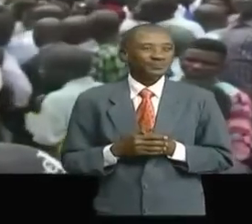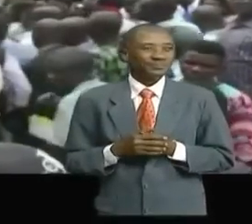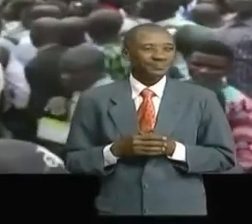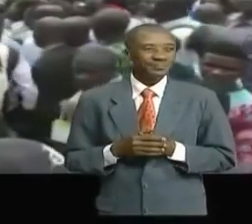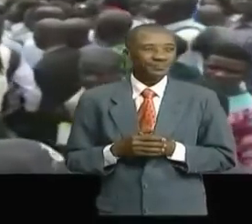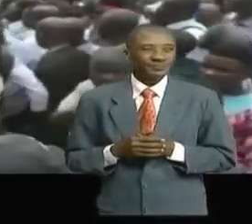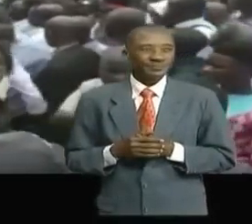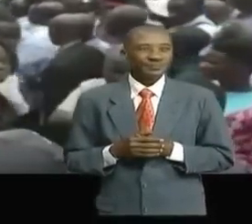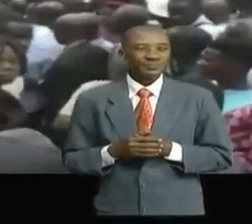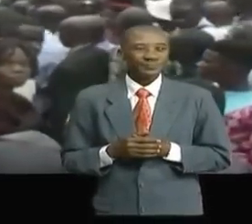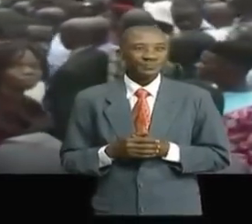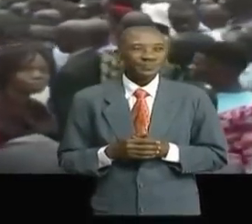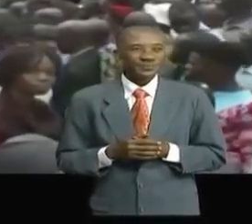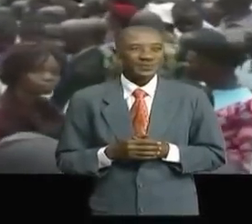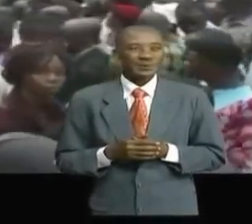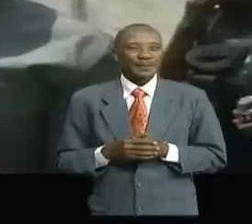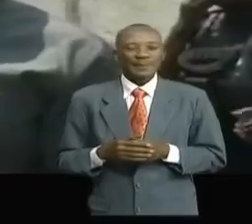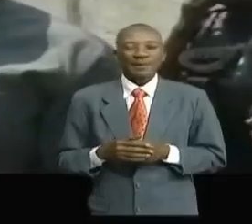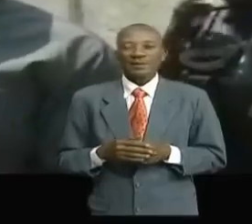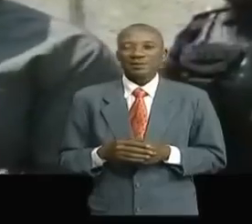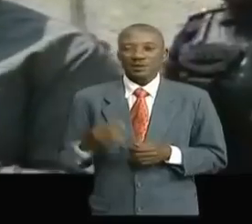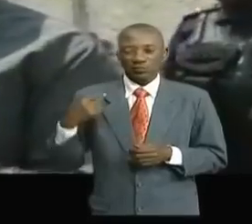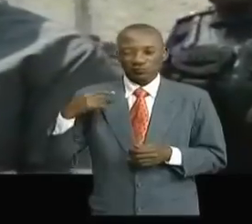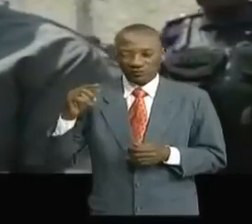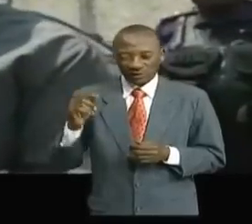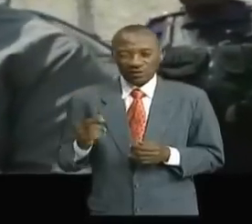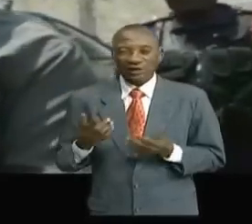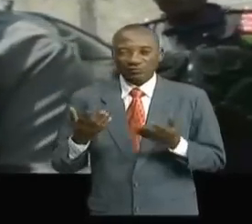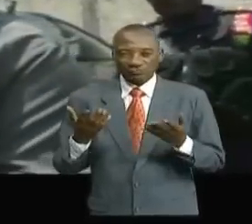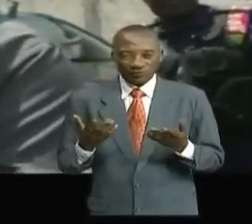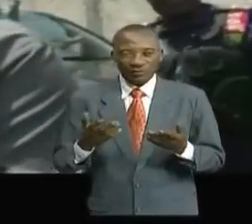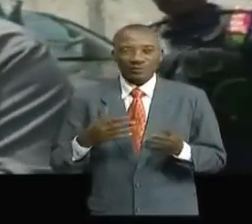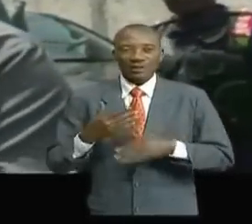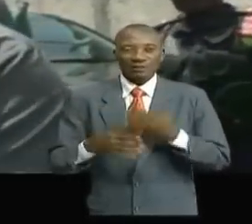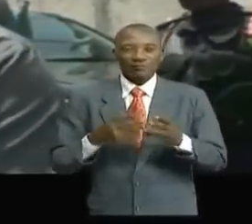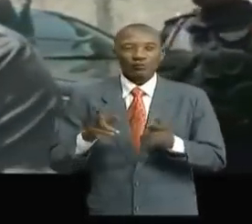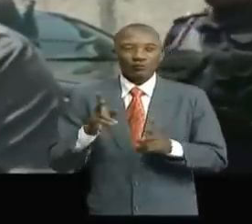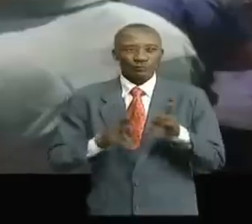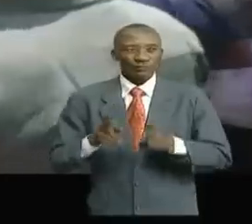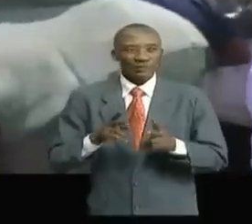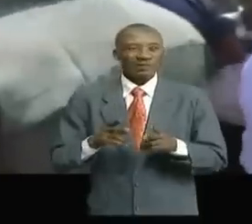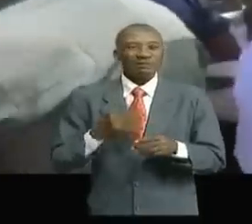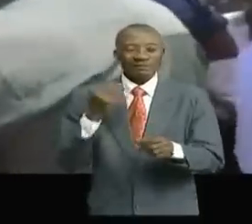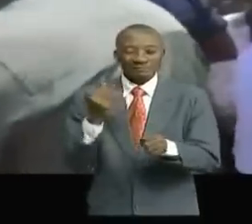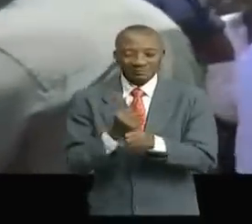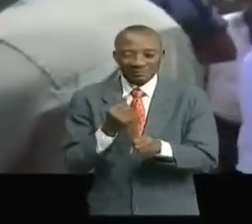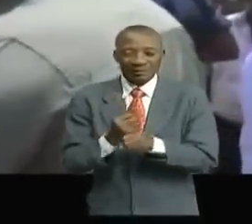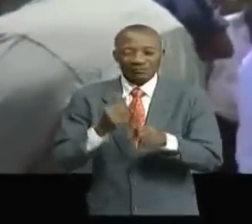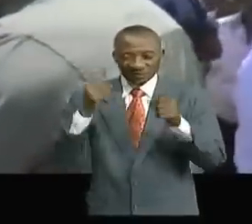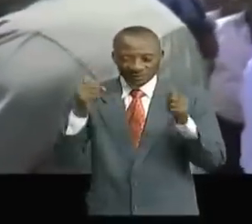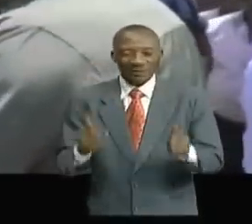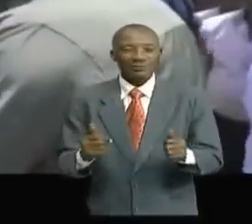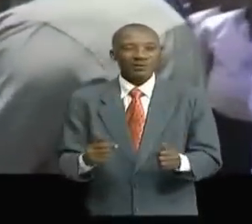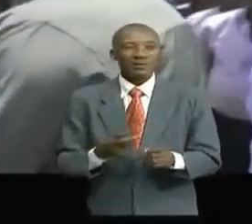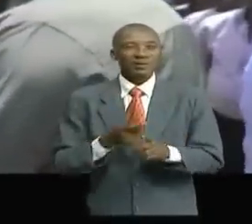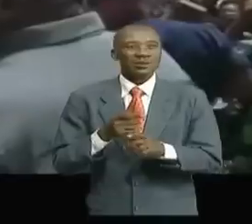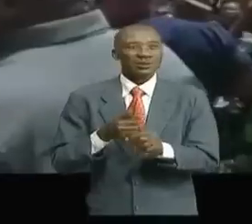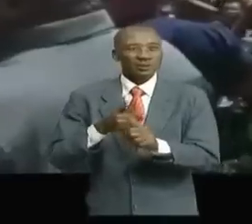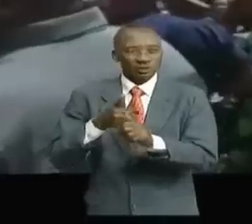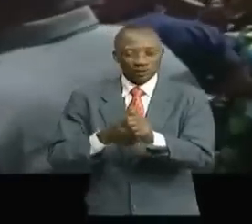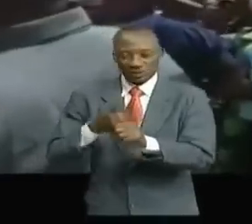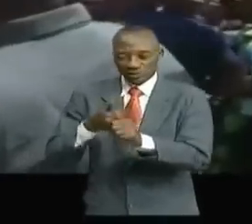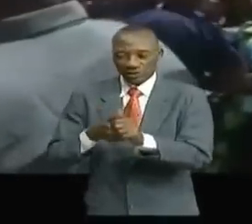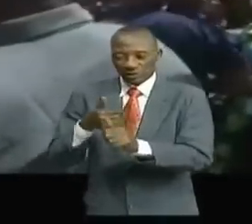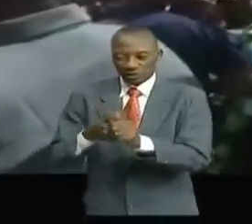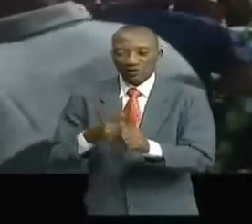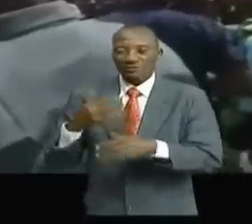allé vers les fonctionnaires de l'État pour les inviter au calme. Il a demandé à tout le monde de compléter son dossier avec les documents originaux.